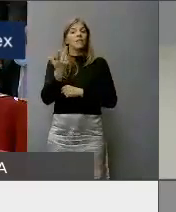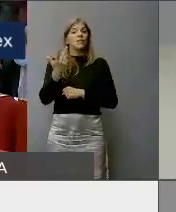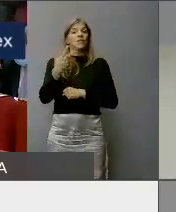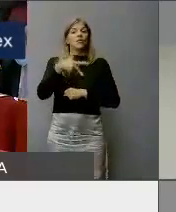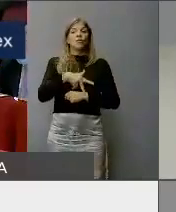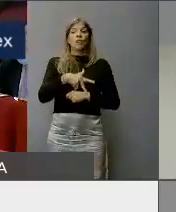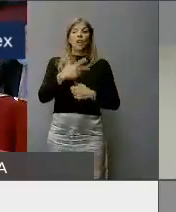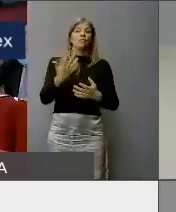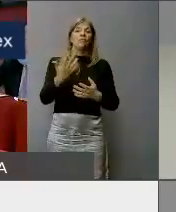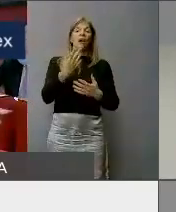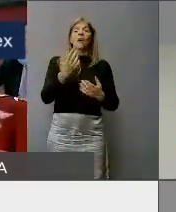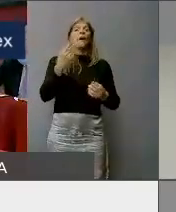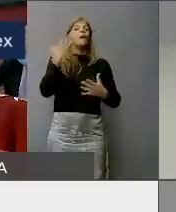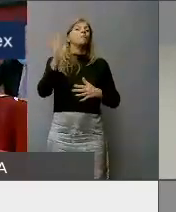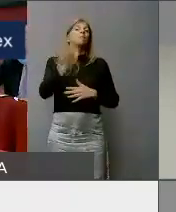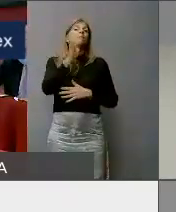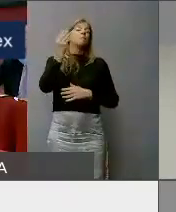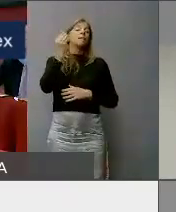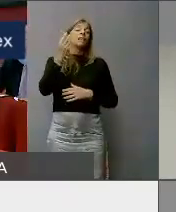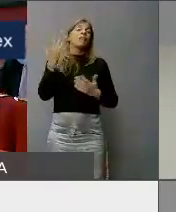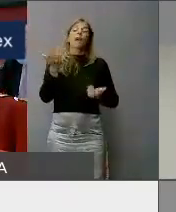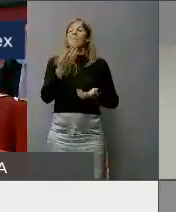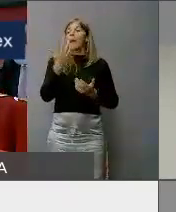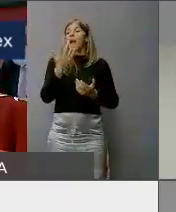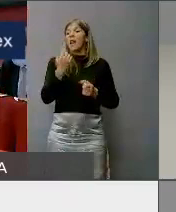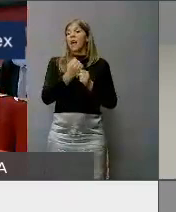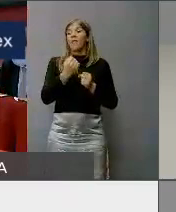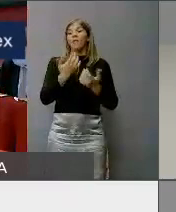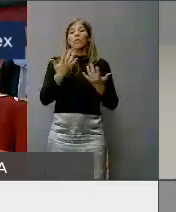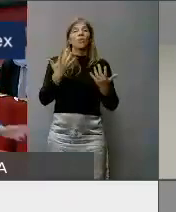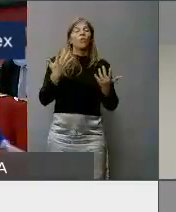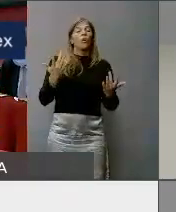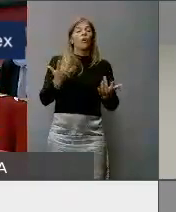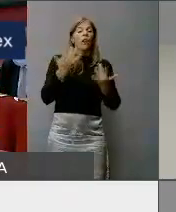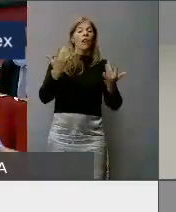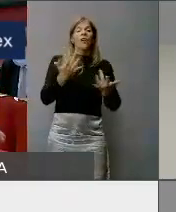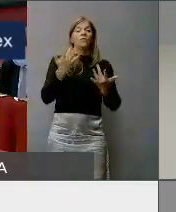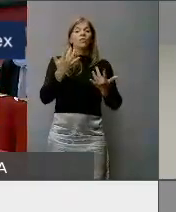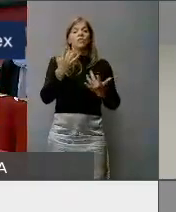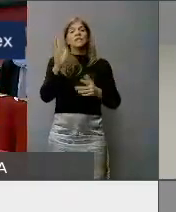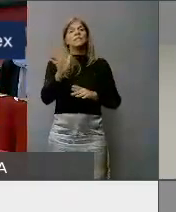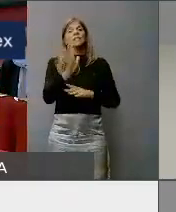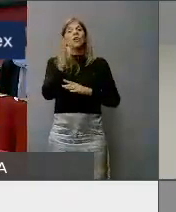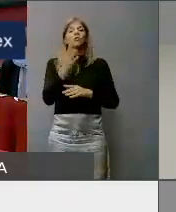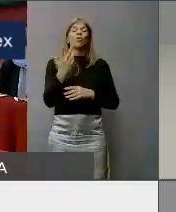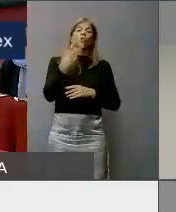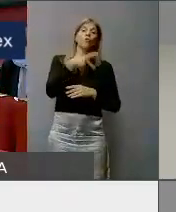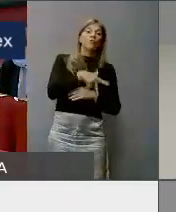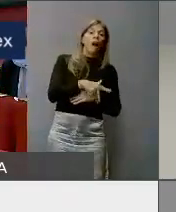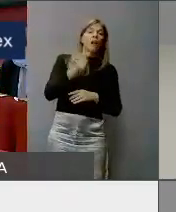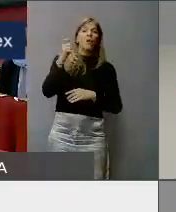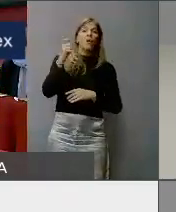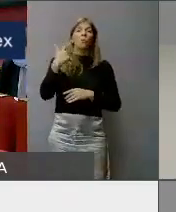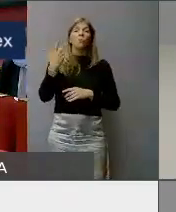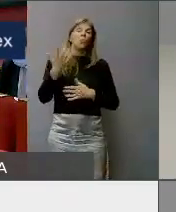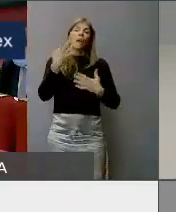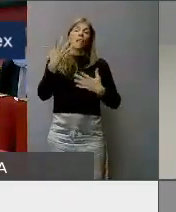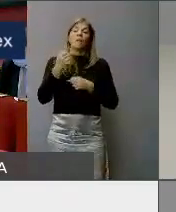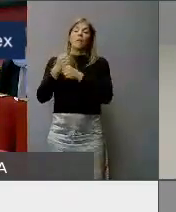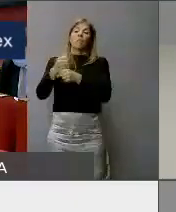darà una persona ci vuole poi ci rimane di solito è sociale con turni 6 dei casi vizi la cialda delega alla cultura guardate non è